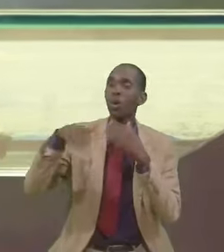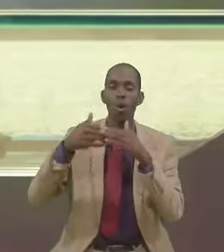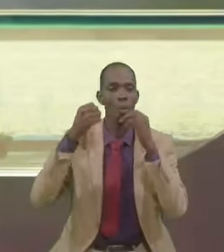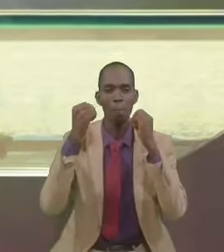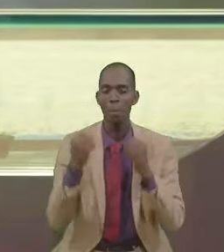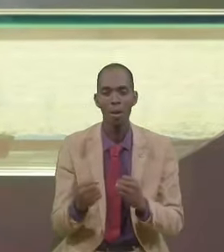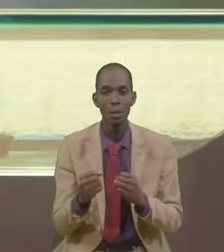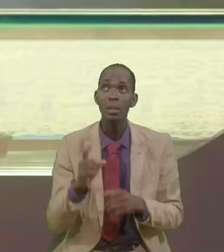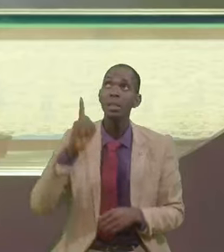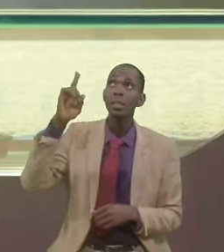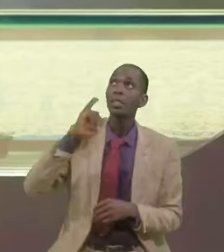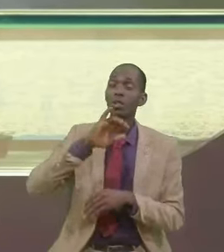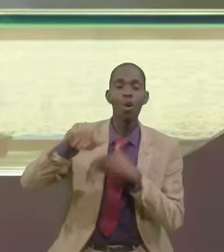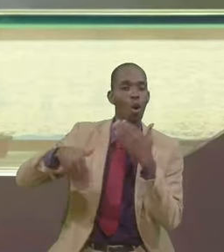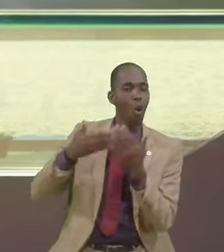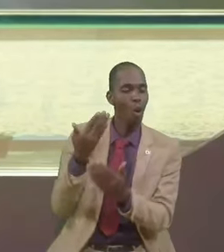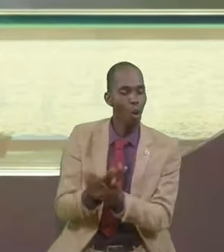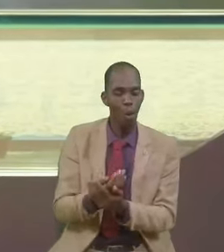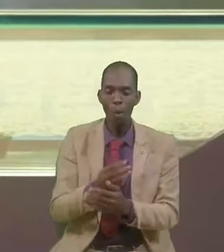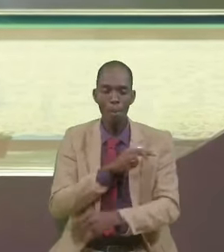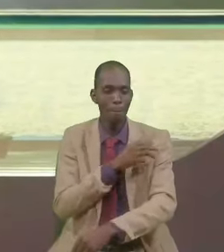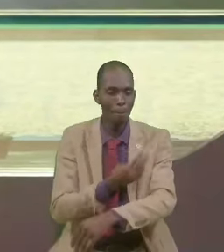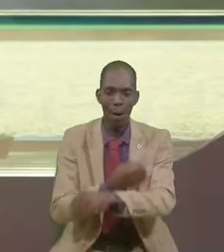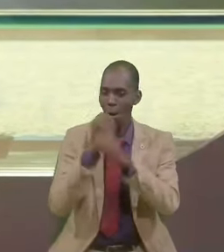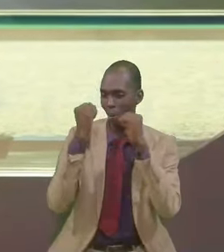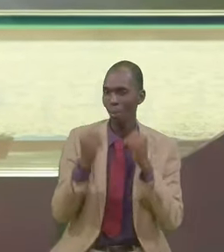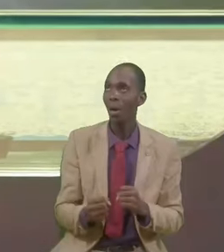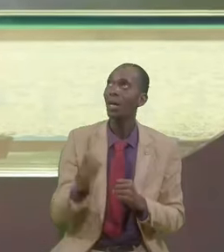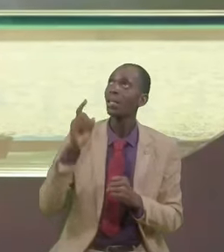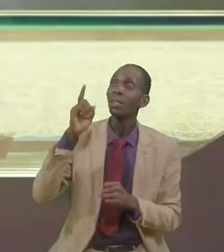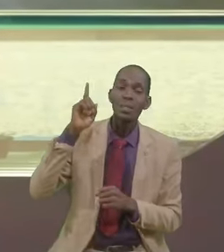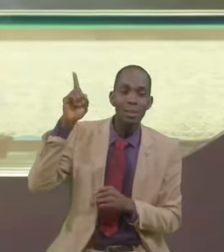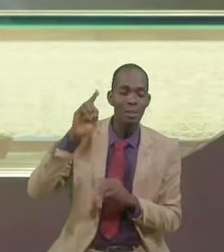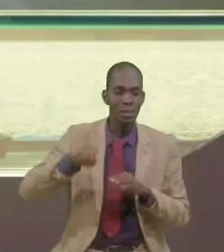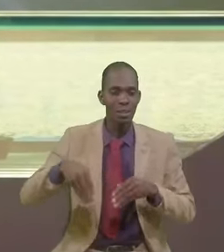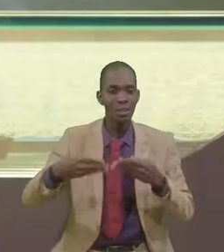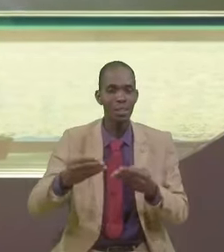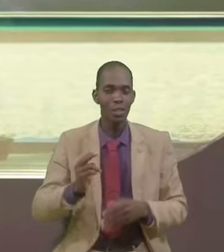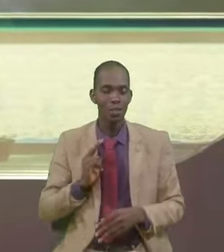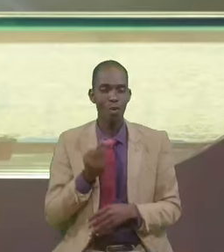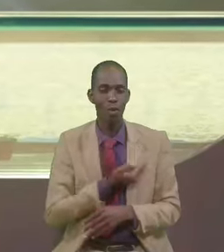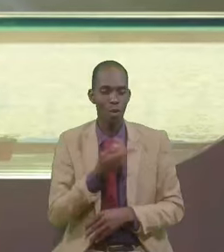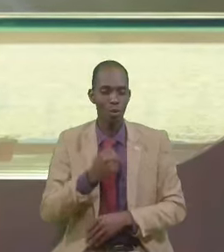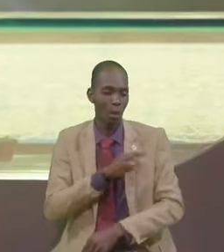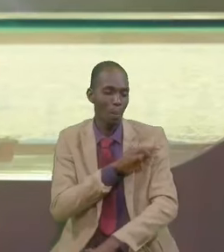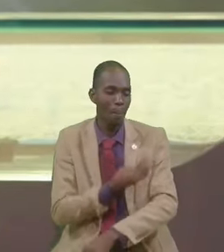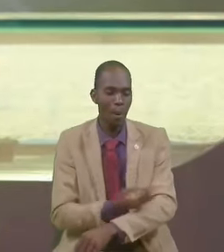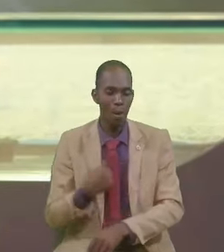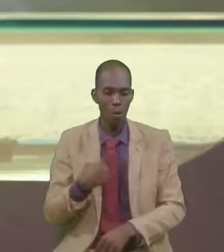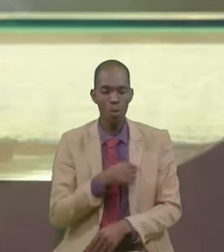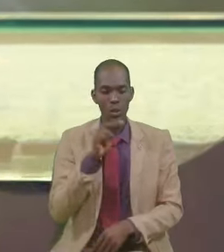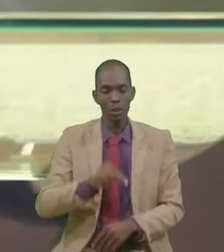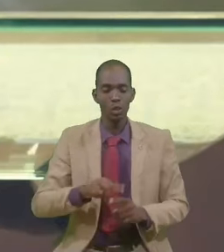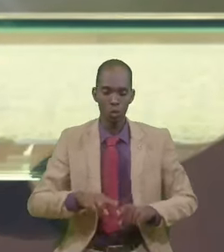fait? Dans son omnipotence, il nous accorde la force dont nous avons besoin pour